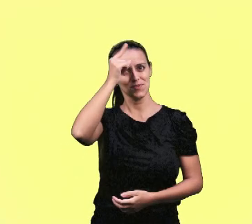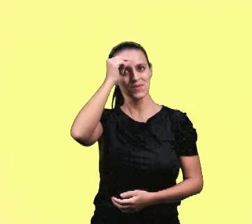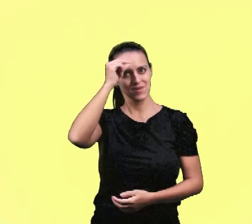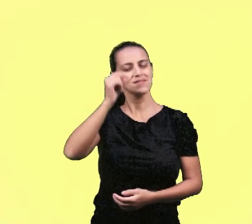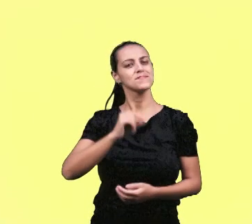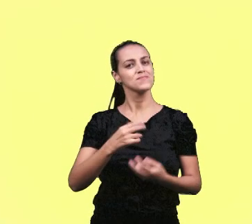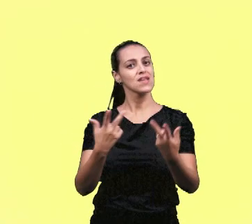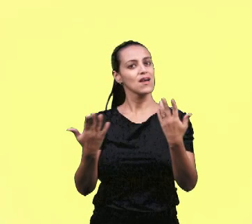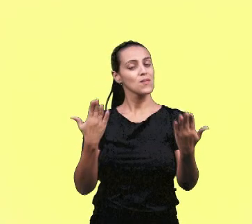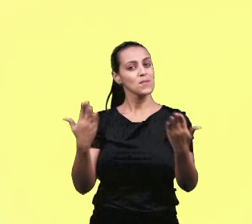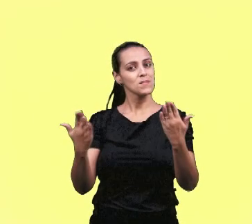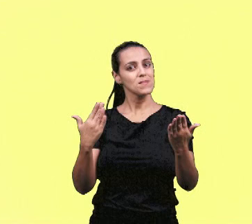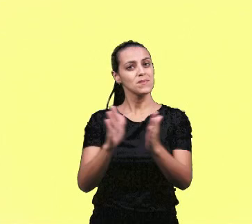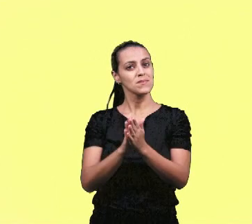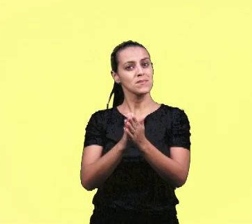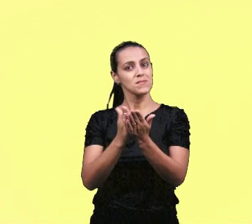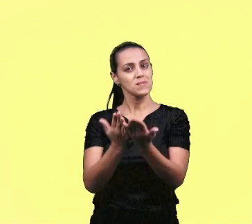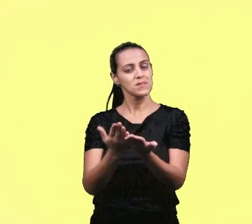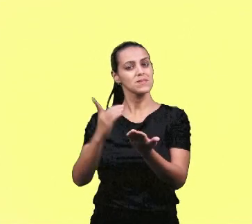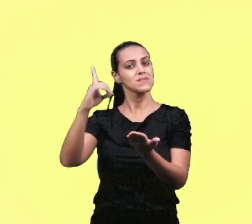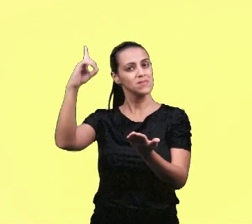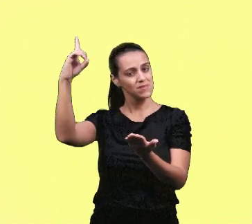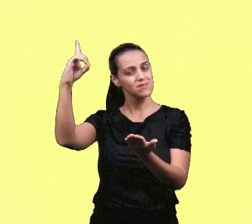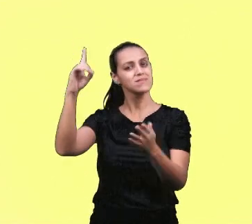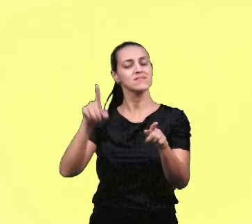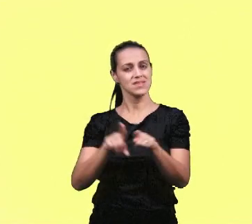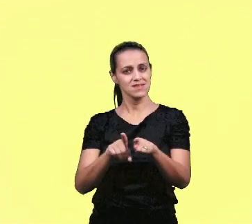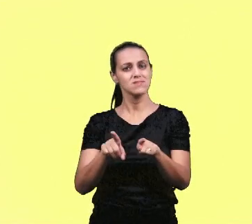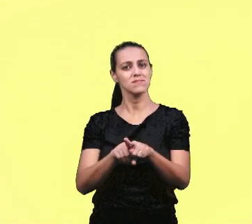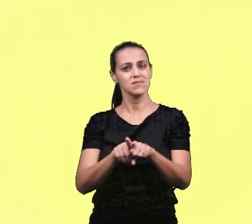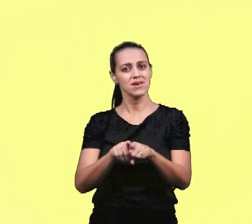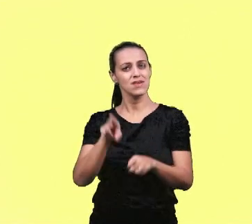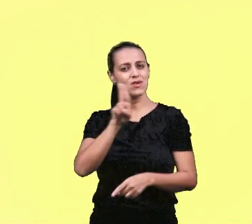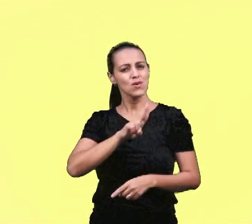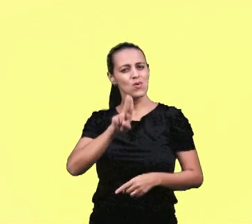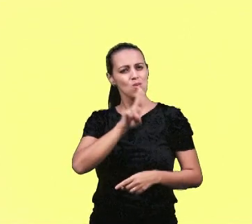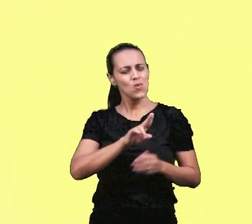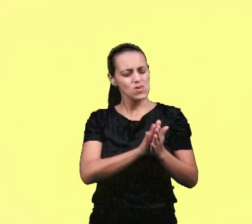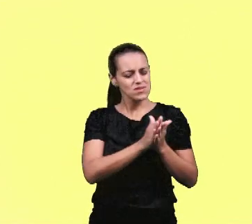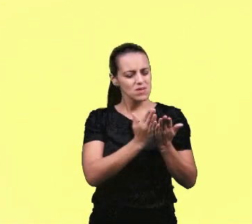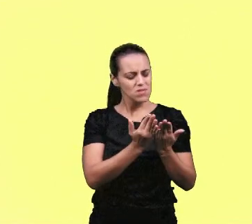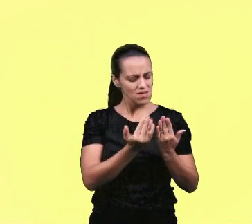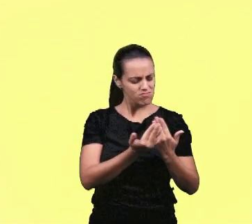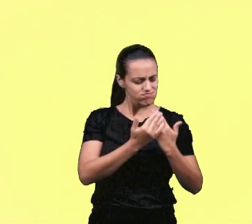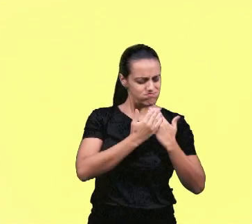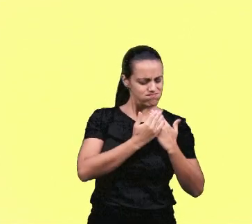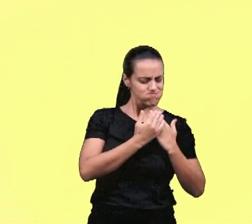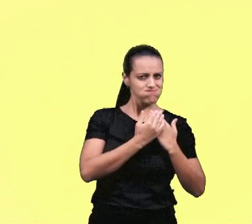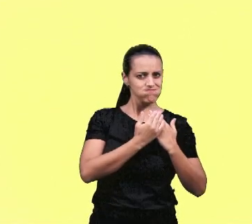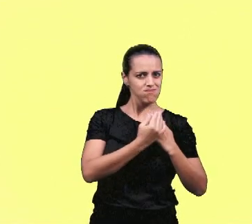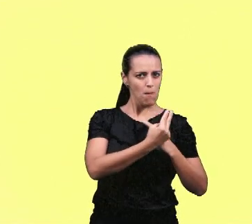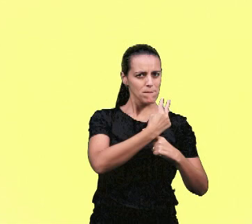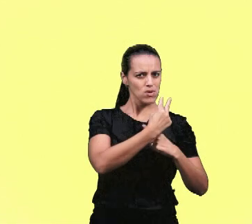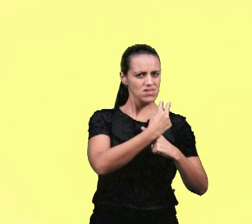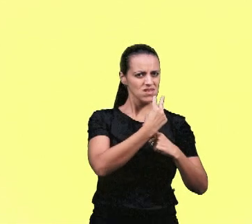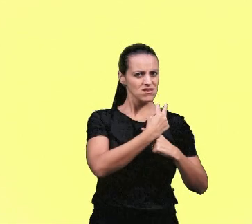ne meure pas. Ainsi est la parole dans notre vie. Nous utilisons la parole pour protection, protéger notre cœur, notre